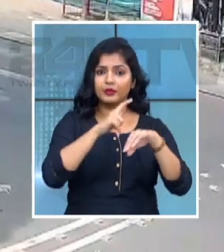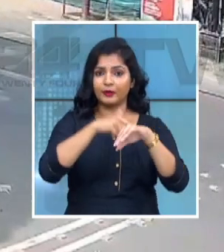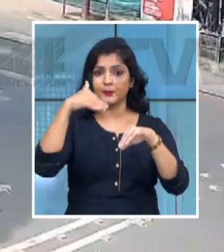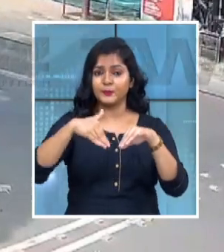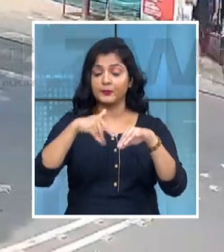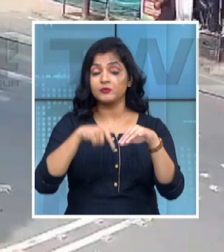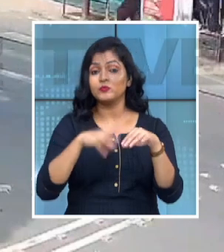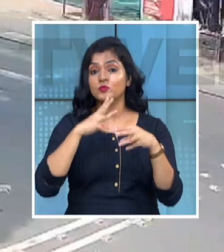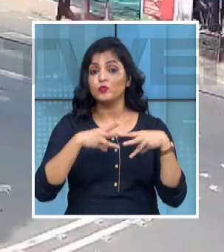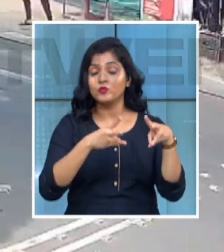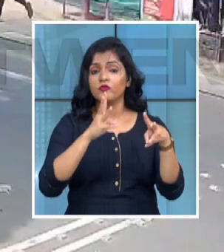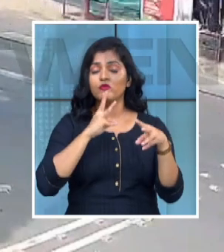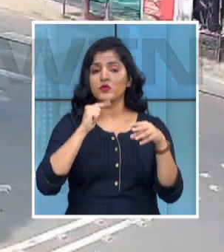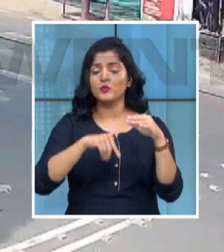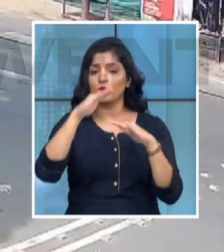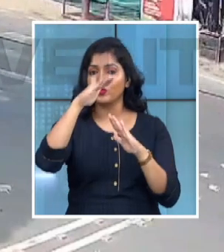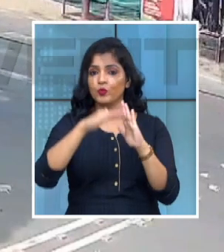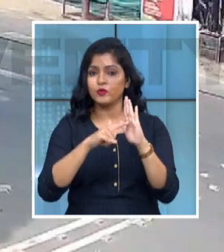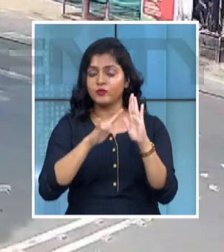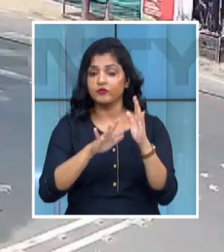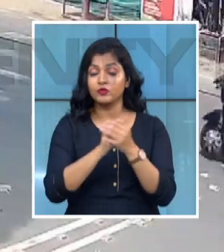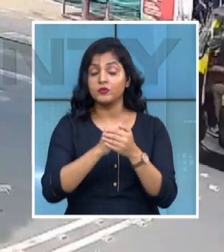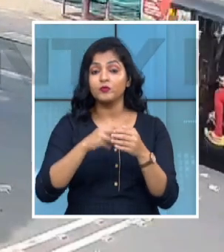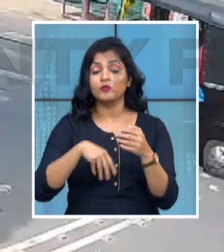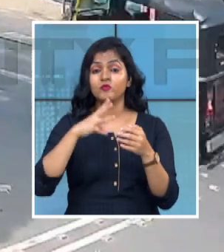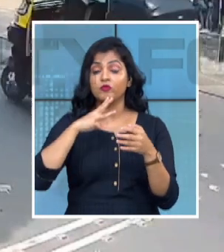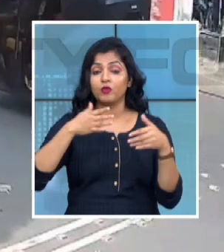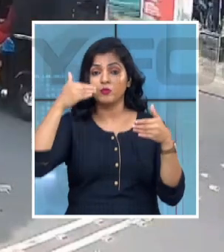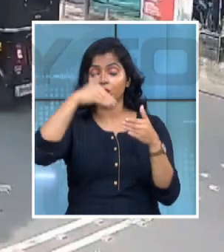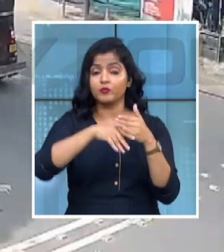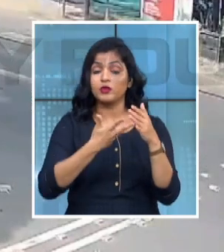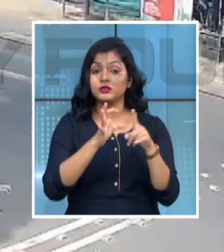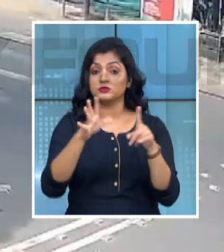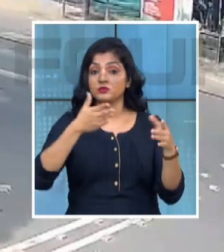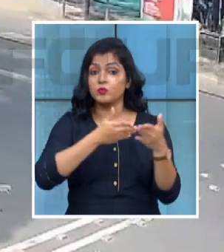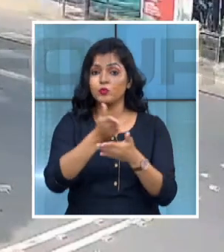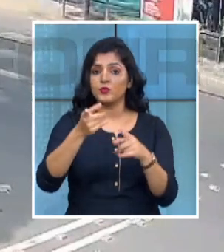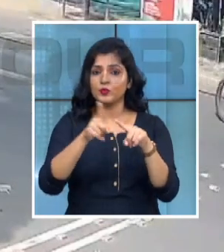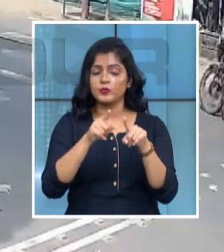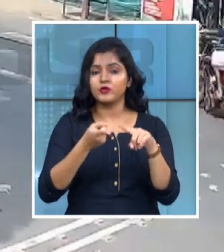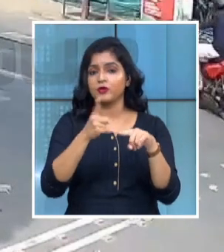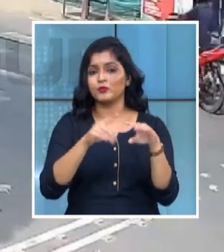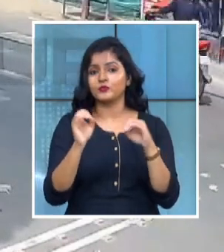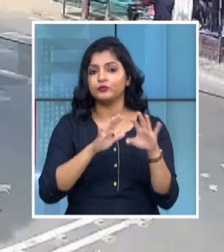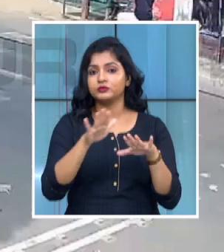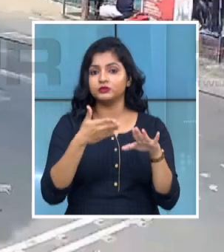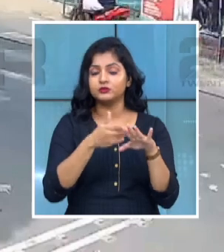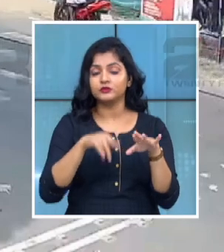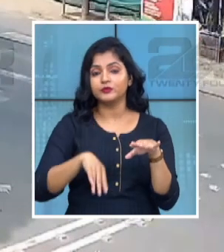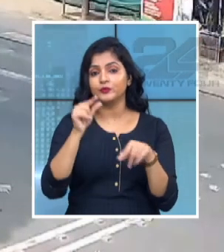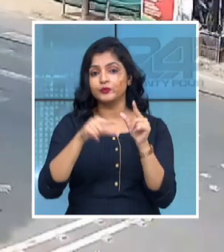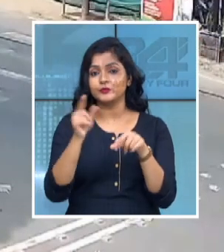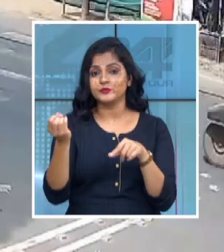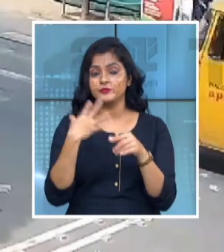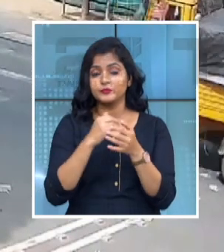വലിയ രീതിയിൽ കുറവായിരുന്നു. അതുകൊണ്ട് തന്നെ ഈ മുങ്ങിപ്പോകുന്ന ഒരു അല്ലെങ്കിൽ ഒഴുകിപ്പോകുന്ന ഒരു സാഹചര്യം ഉണ്ടായിട്ടില്ല എന്നുള്ളതാണ് ഈ നാട്ടുകാർ വ്യക്തമാക്കുന്നത്.